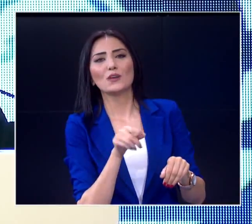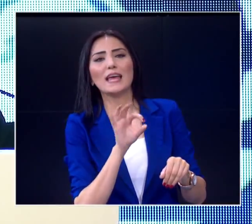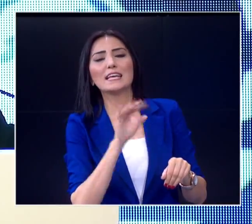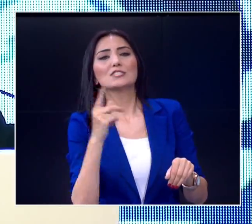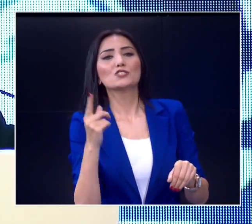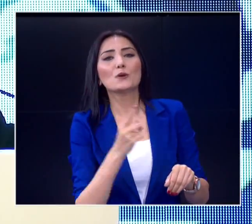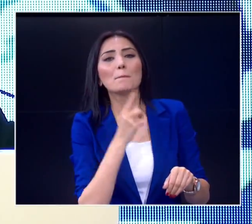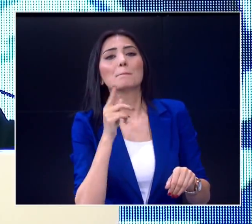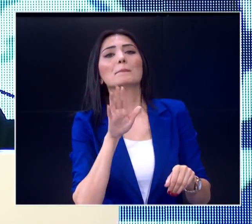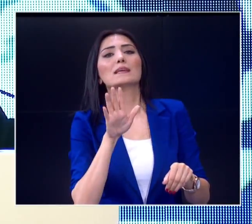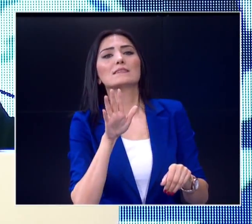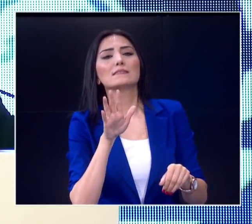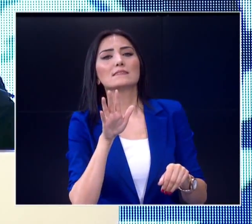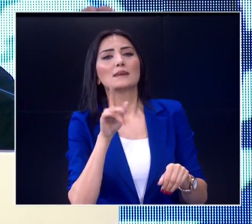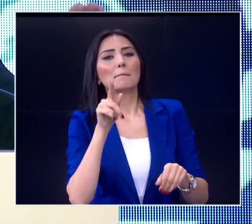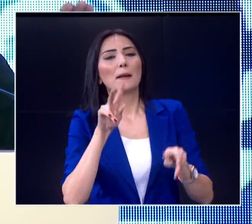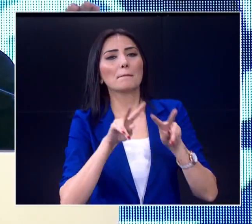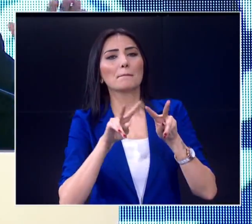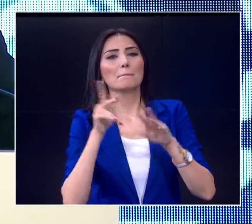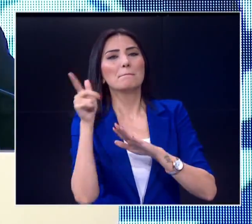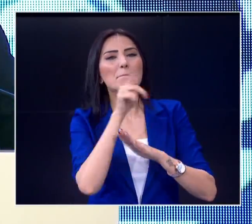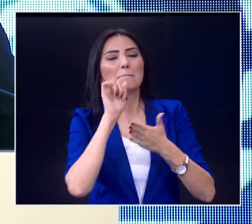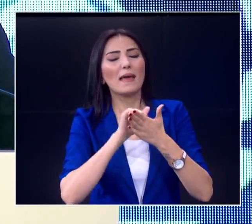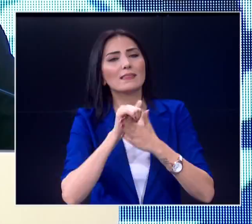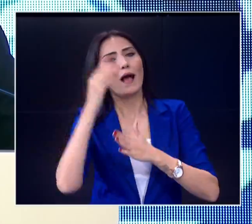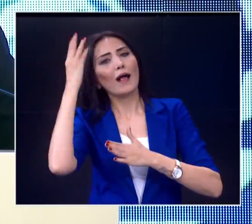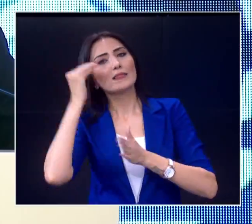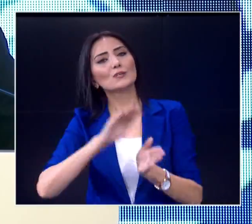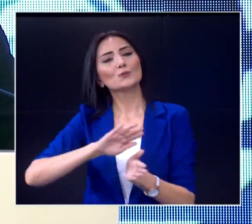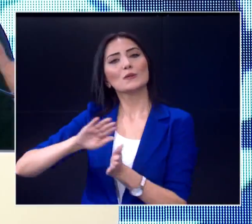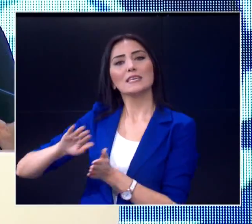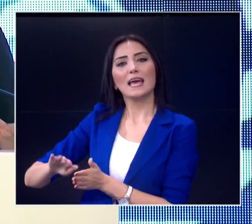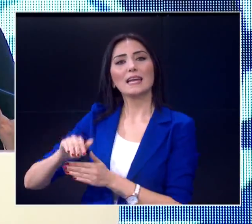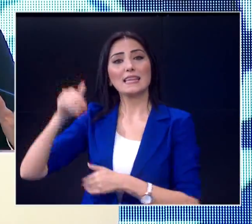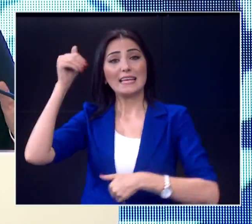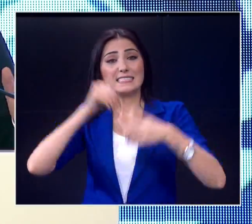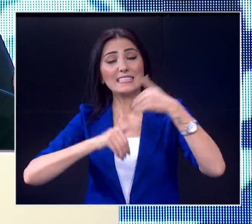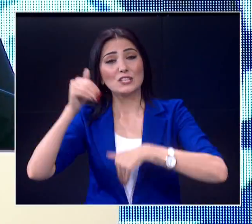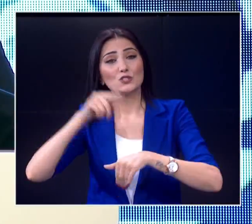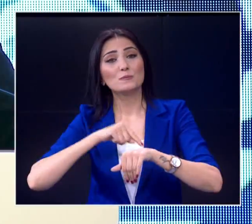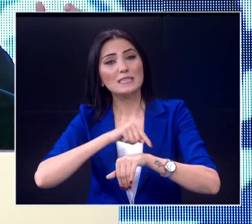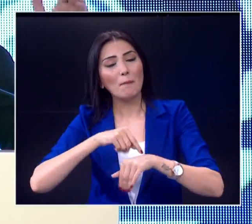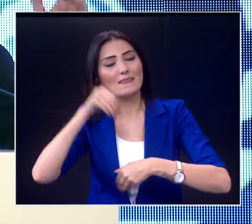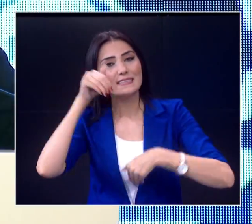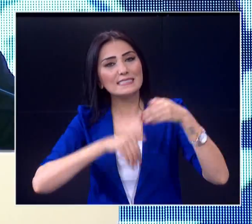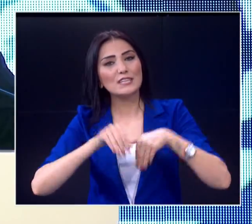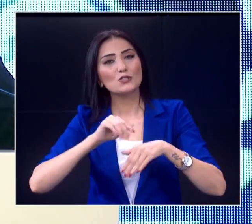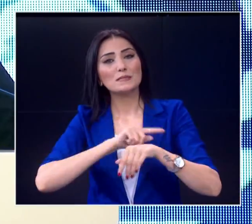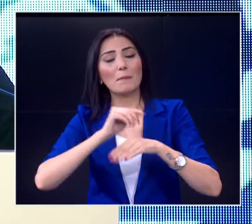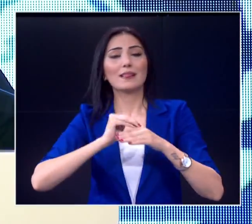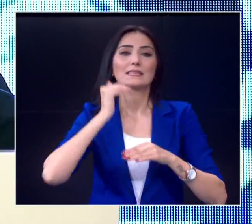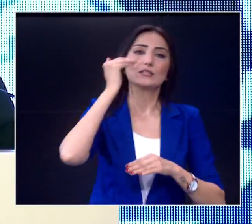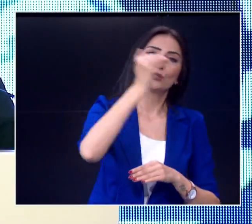hiçbir ölçü tanımayan bir medya anlayışı yerine seçim zamanı, seçim zamanı dışında